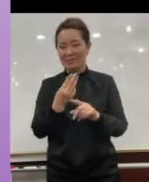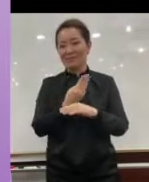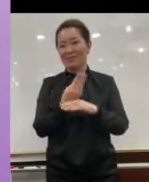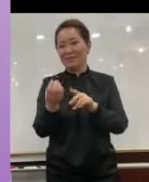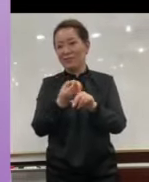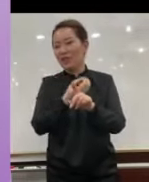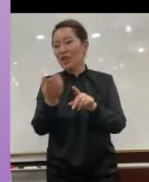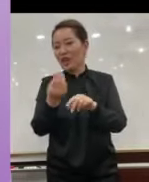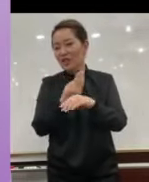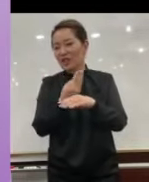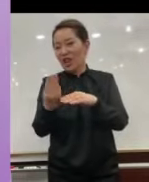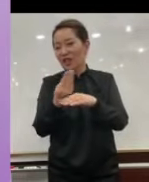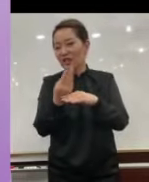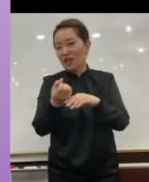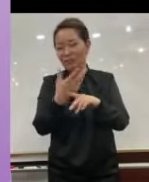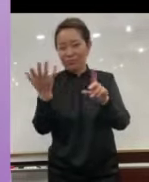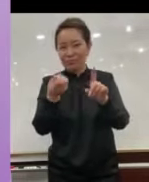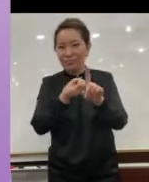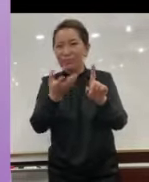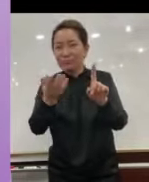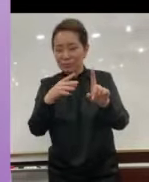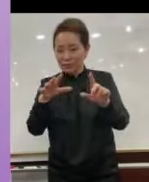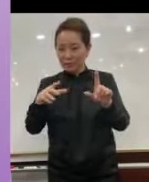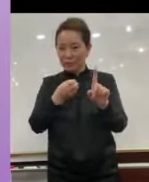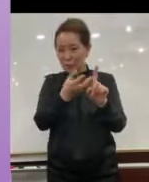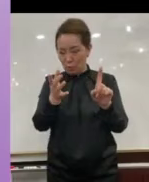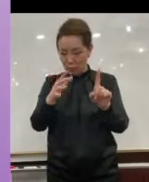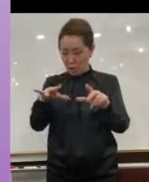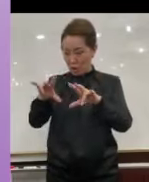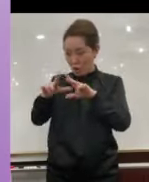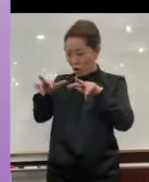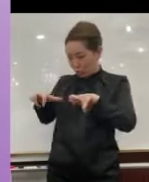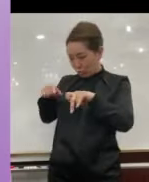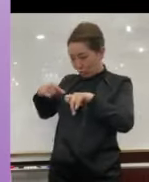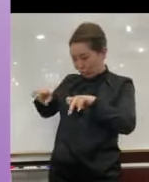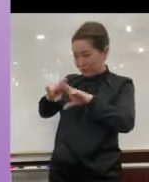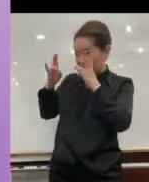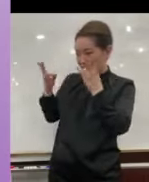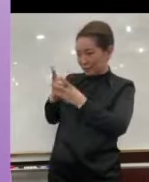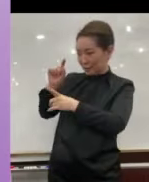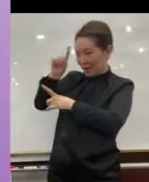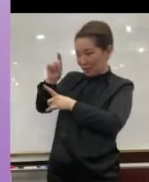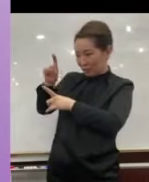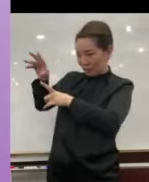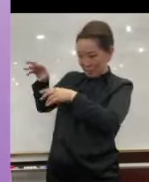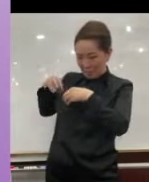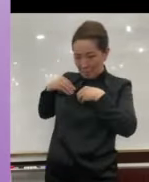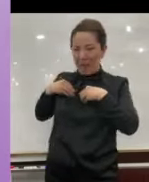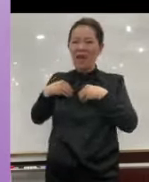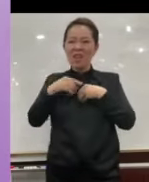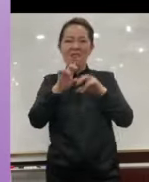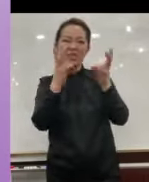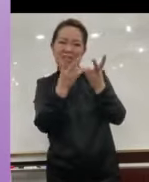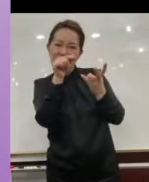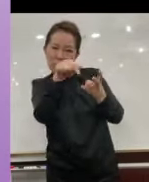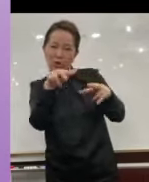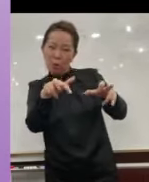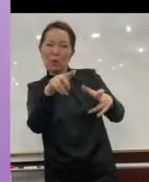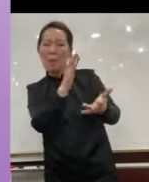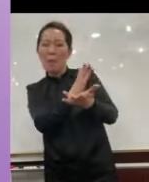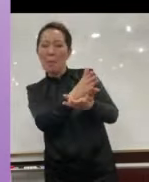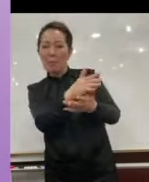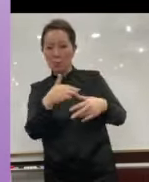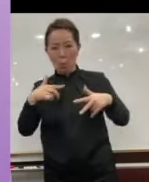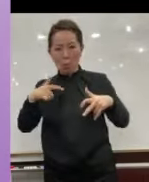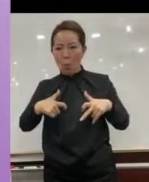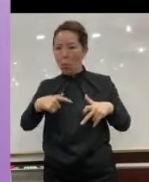хүмүүстээ хөгжлийн бэрхшээлийн нийгмийн асуудлыг хүндэт тавих нийгэмд хөгжлийн бэрхшээл гэдэг зүйл байгаа гэдгийг бол ойлгуулах